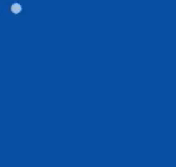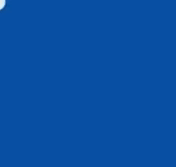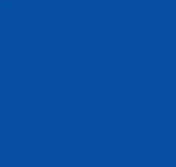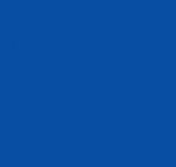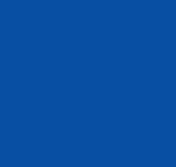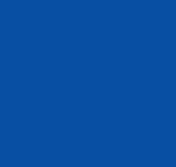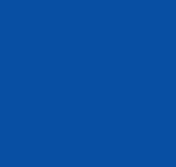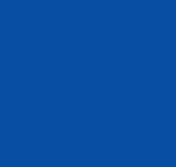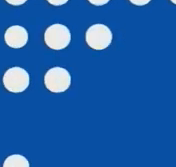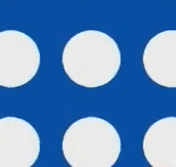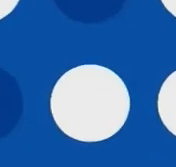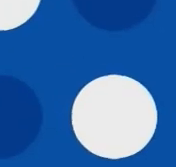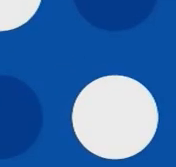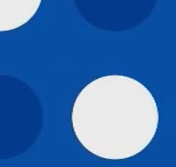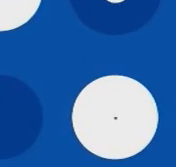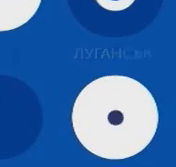Дякую.